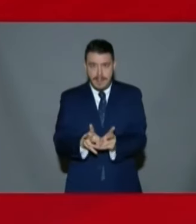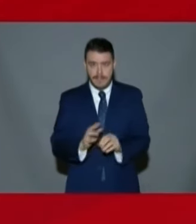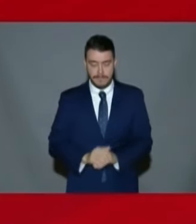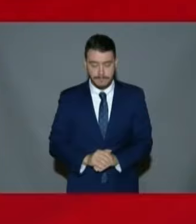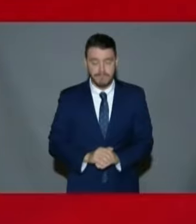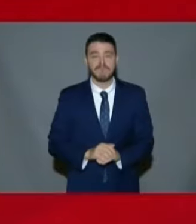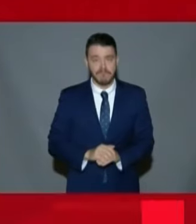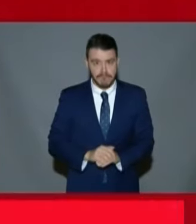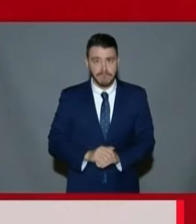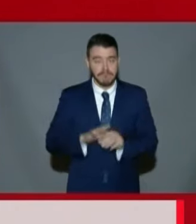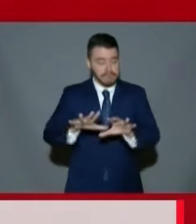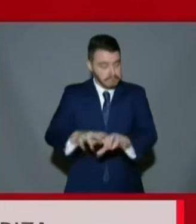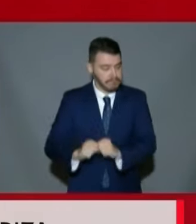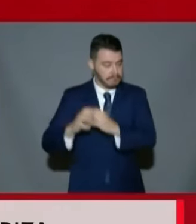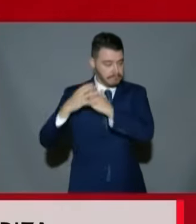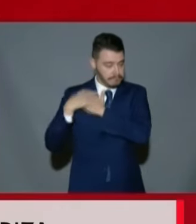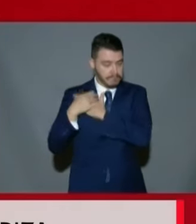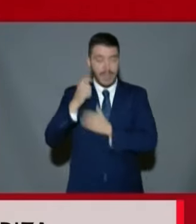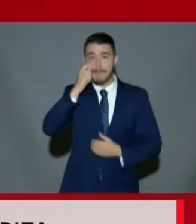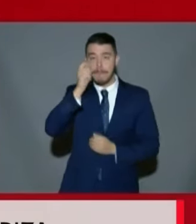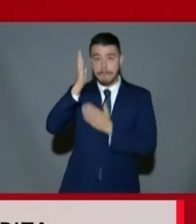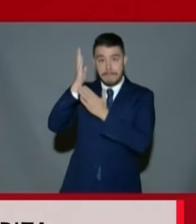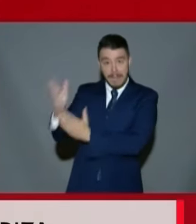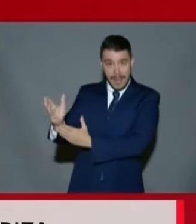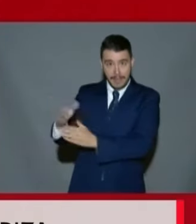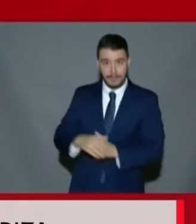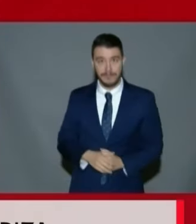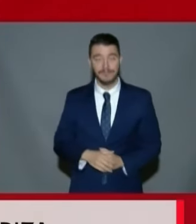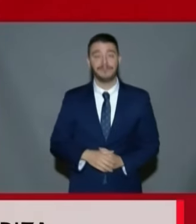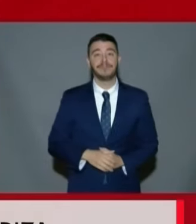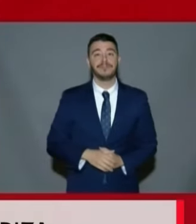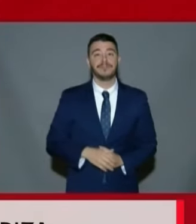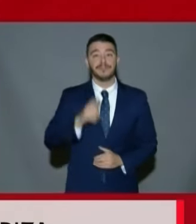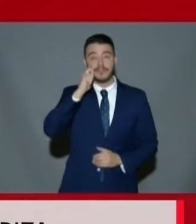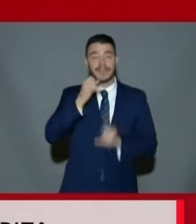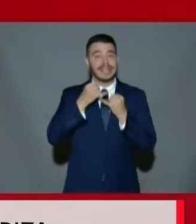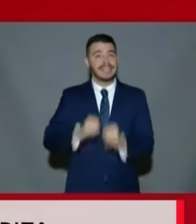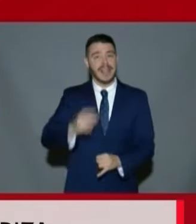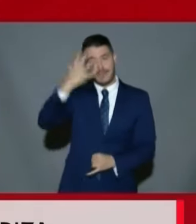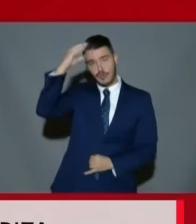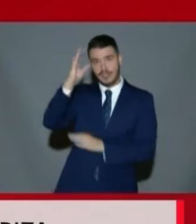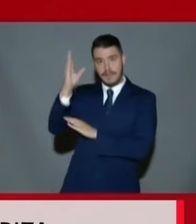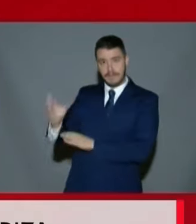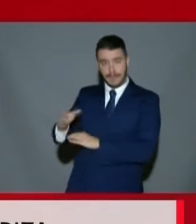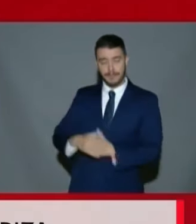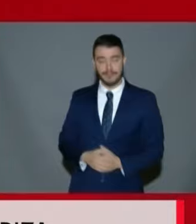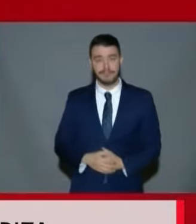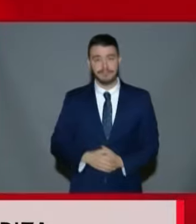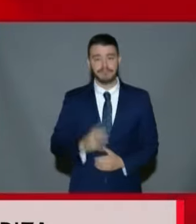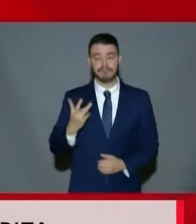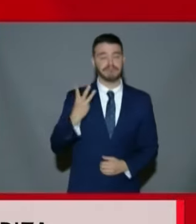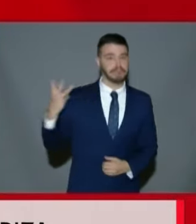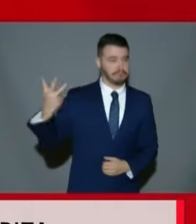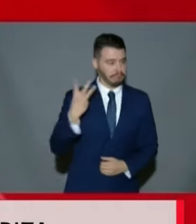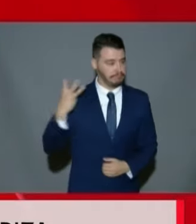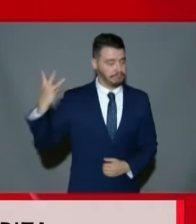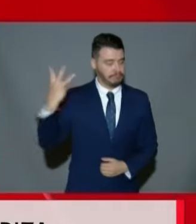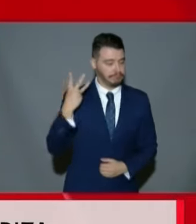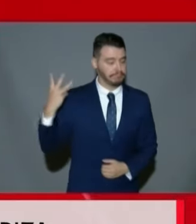την ευθύνη μαζί με τον Νίκο τον Παπά, τον κοινοβουλευτικό εκπρόσωπο, και τον Γιώργο τον Τσίπρα, τον διευθυντή της κοινοβουλευτικής ομάδας, εκφράζοντας και πολλούς